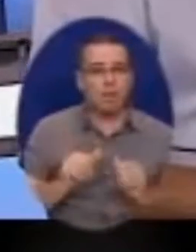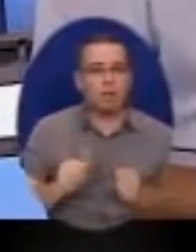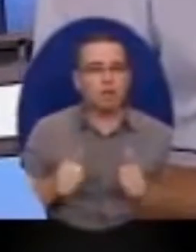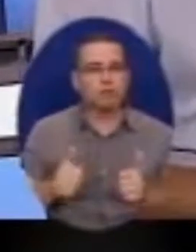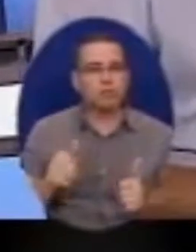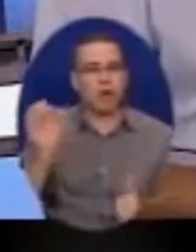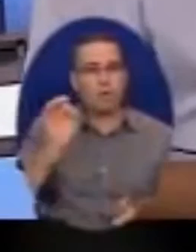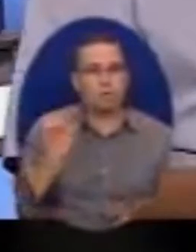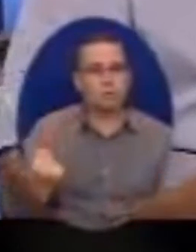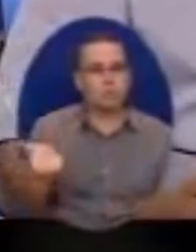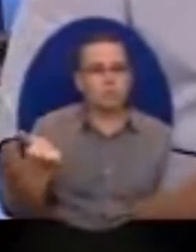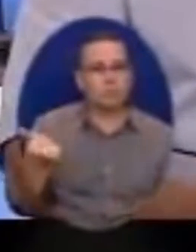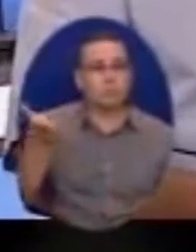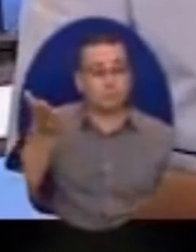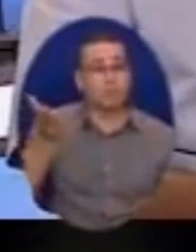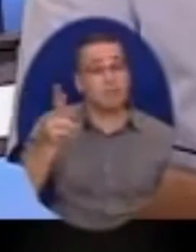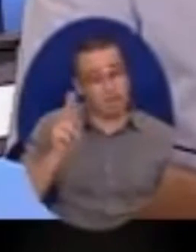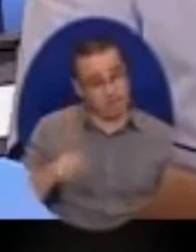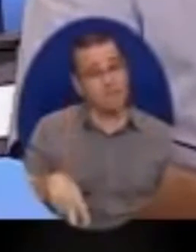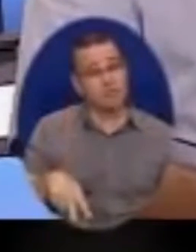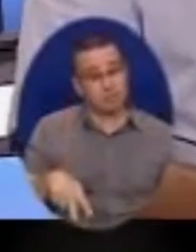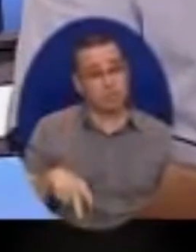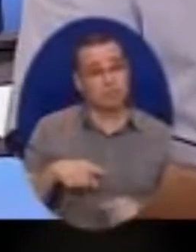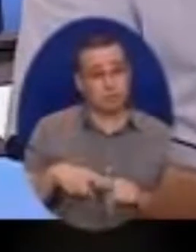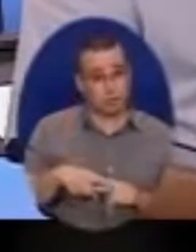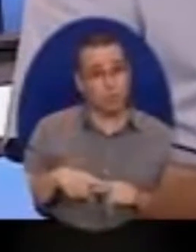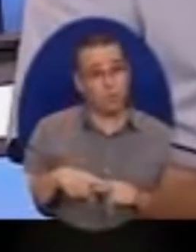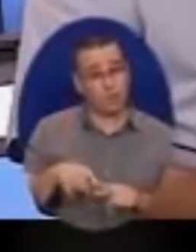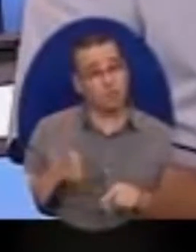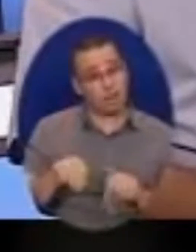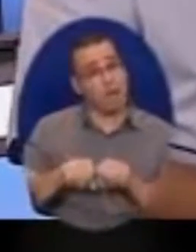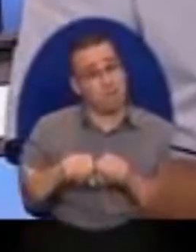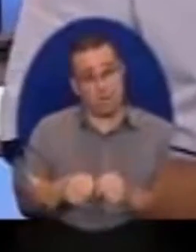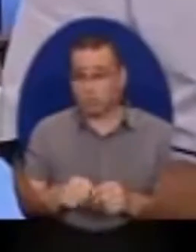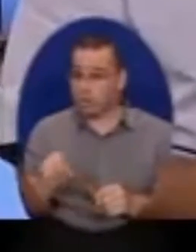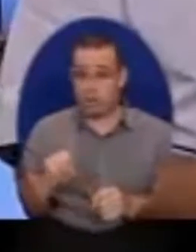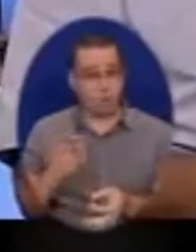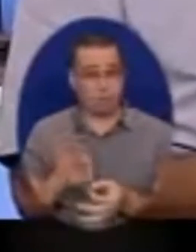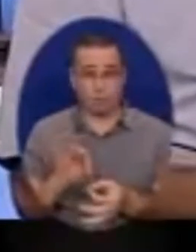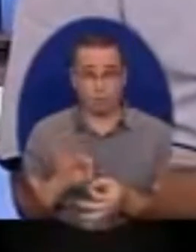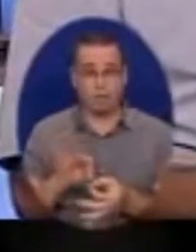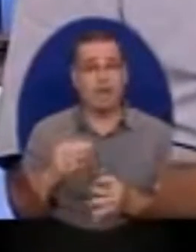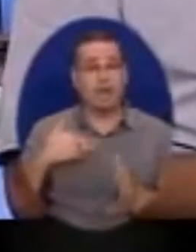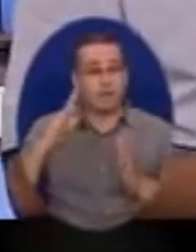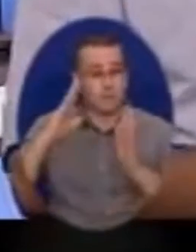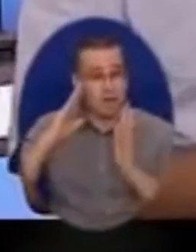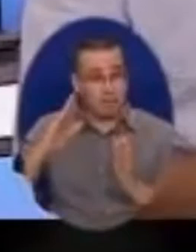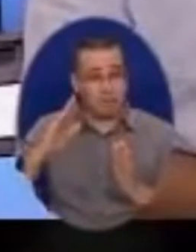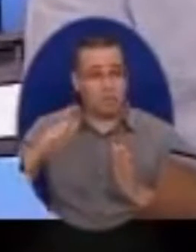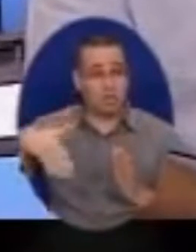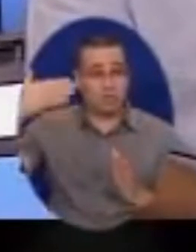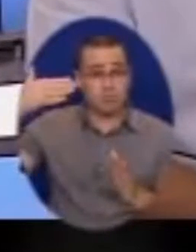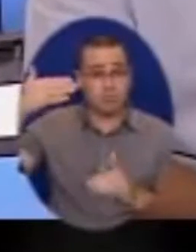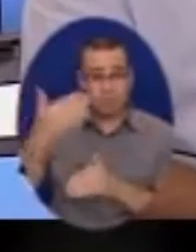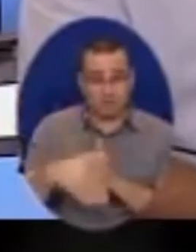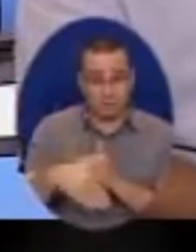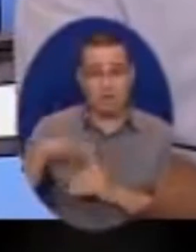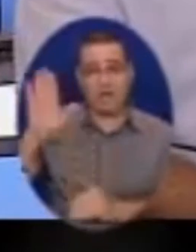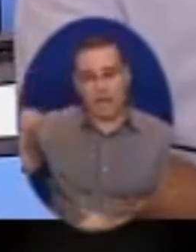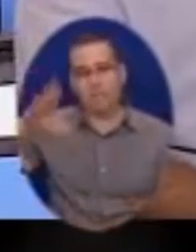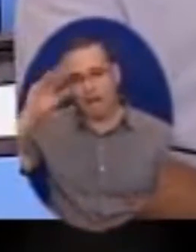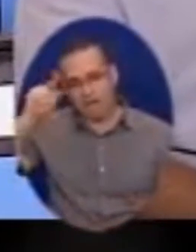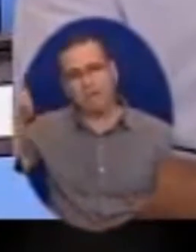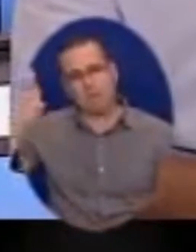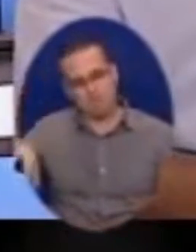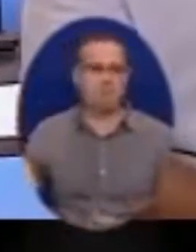הולכים וגדלים בחברה הדרוזית. יש פה איזשהו סוג של... משבר לא פשוט. אני מאמין שבסופו של דבר גם הגברים